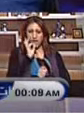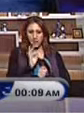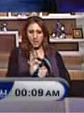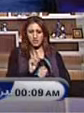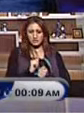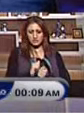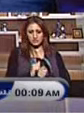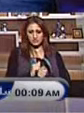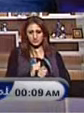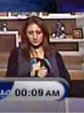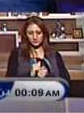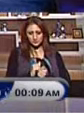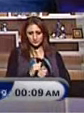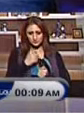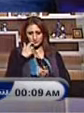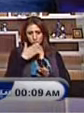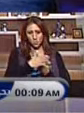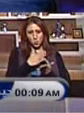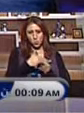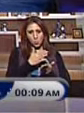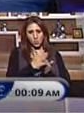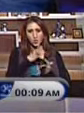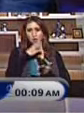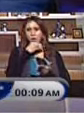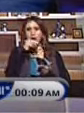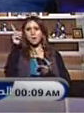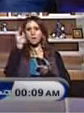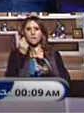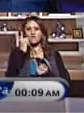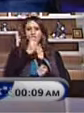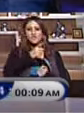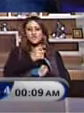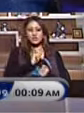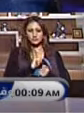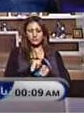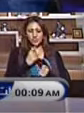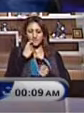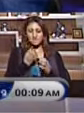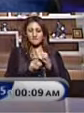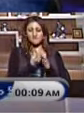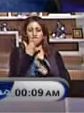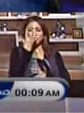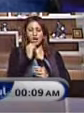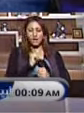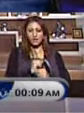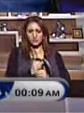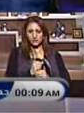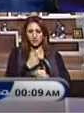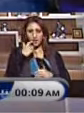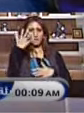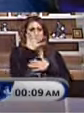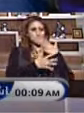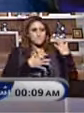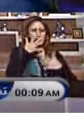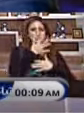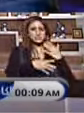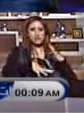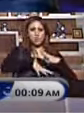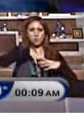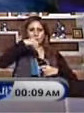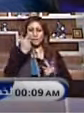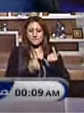اطالبه وهو وارث لهذه التركه بتاعه ابوه وعليه ملايين سبحان الله فجاه ان يبني مصانع وان يصلح